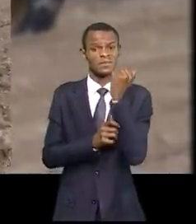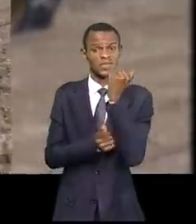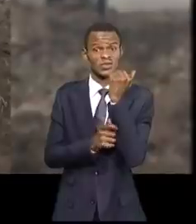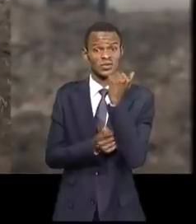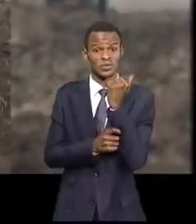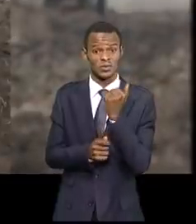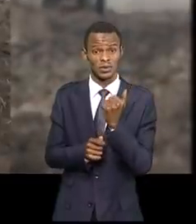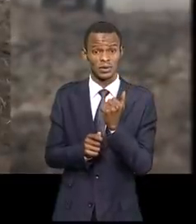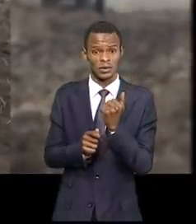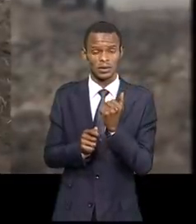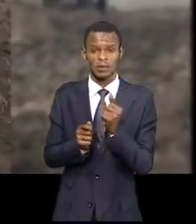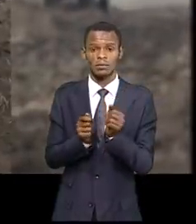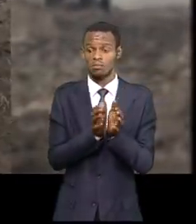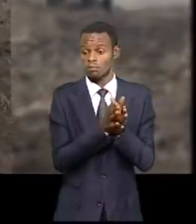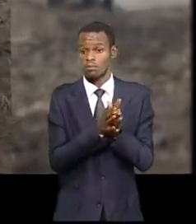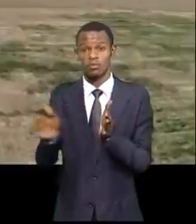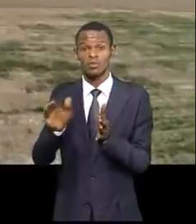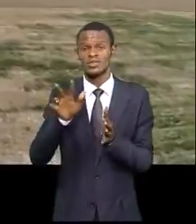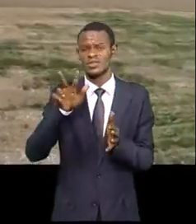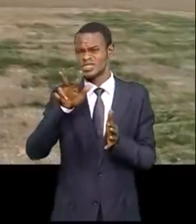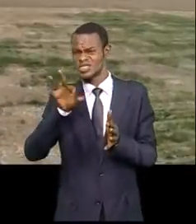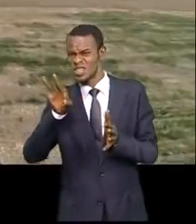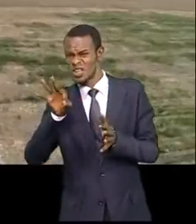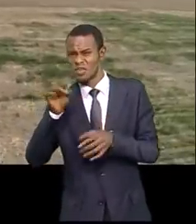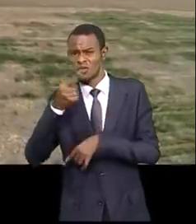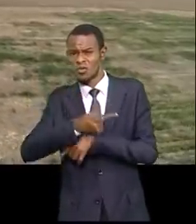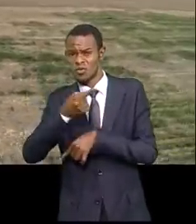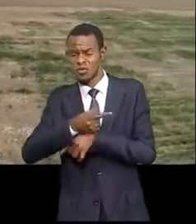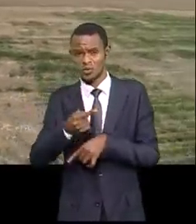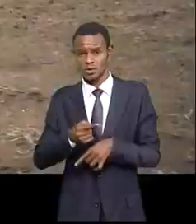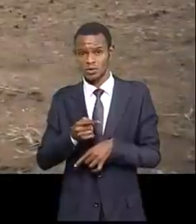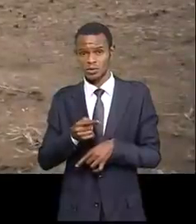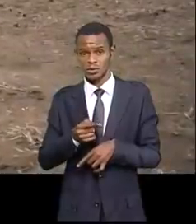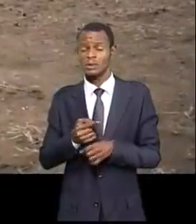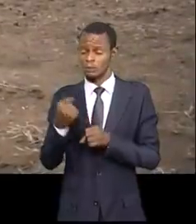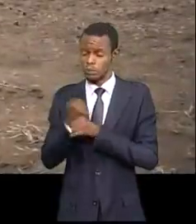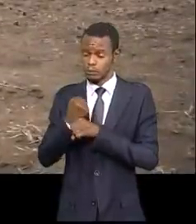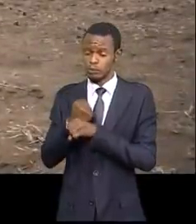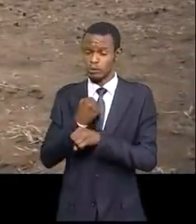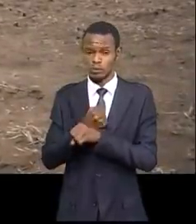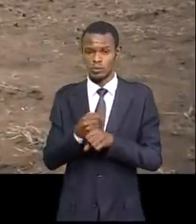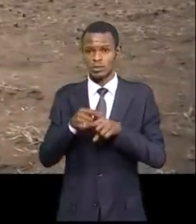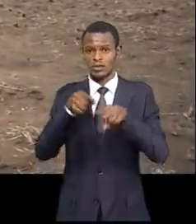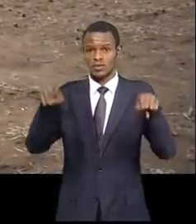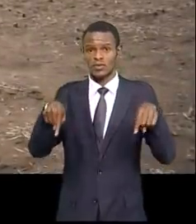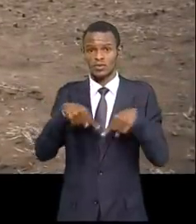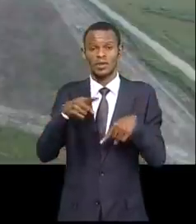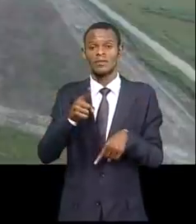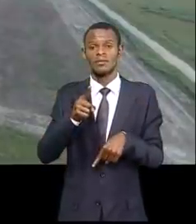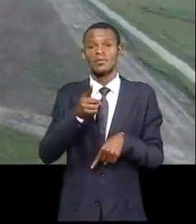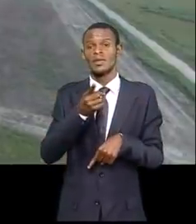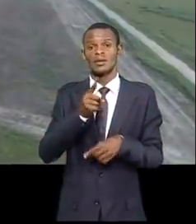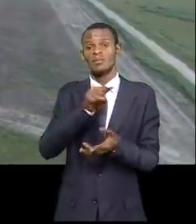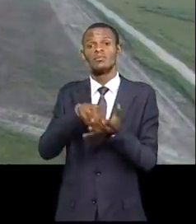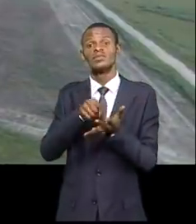soit du 20 septembre au 29 octobre 2020 sur une superficie de 1500 hectares répartis en trois blocs